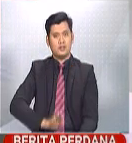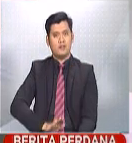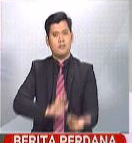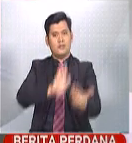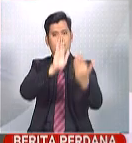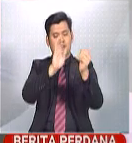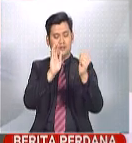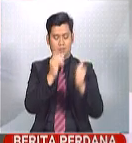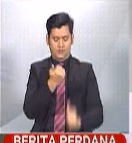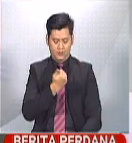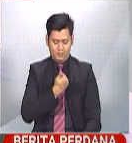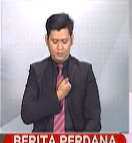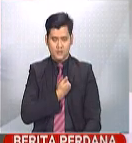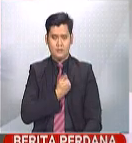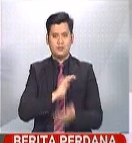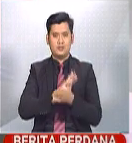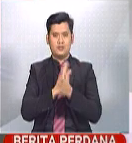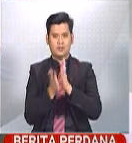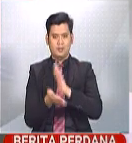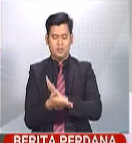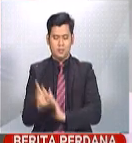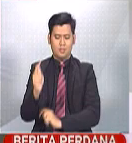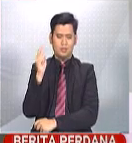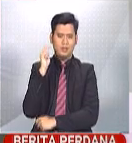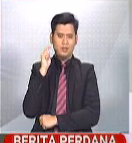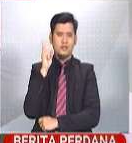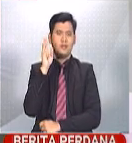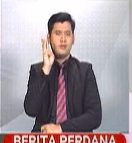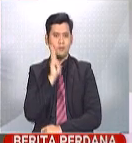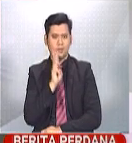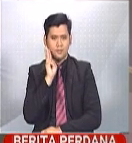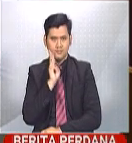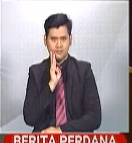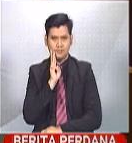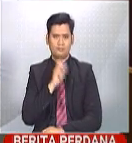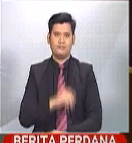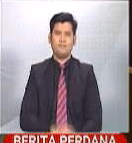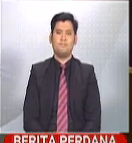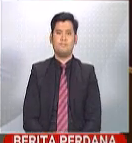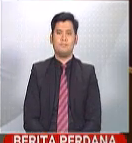adalah dirinya sendiri sebagai seorang wanita.